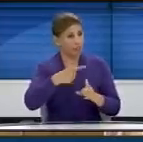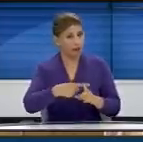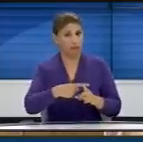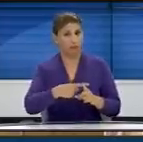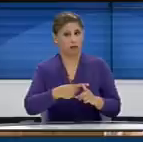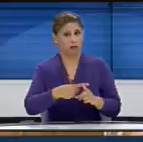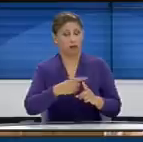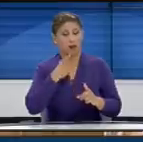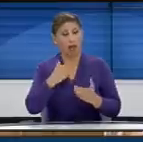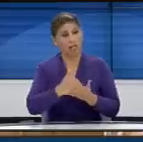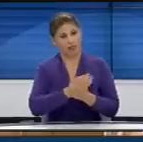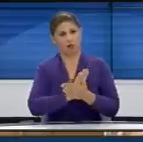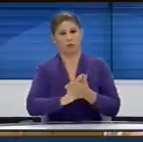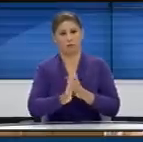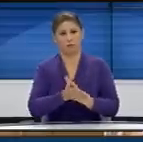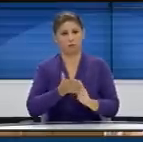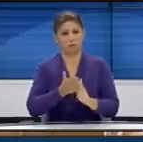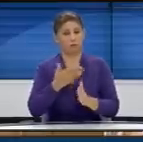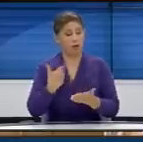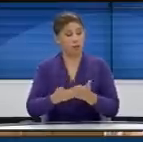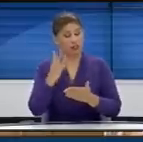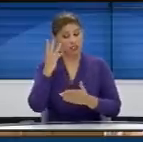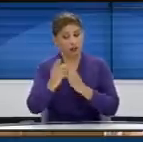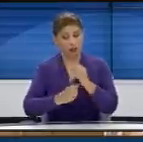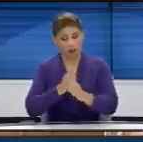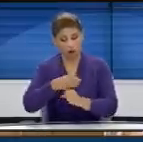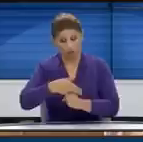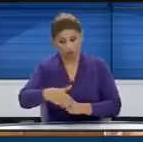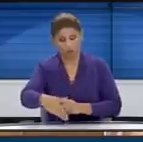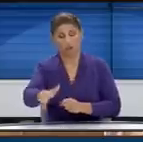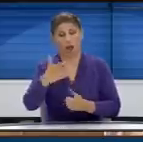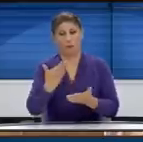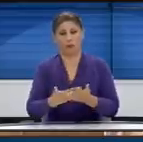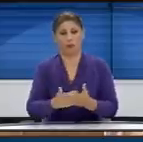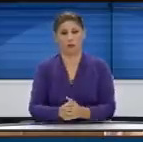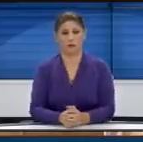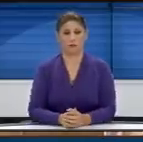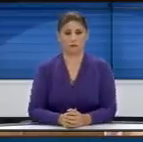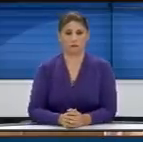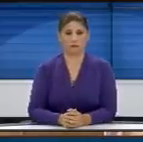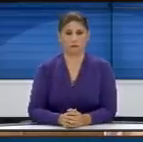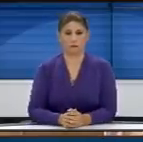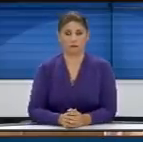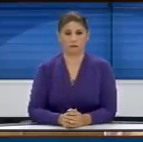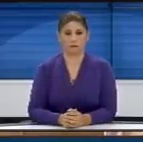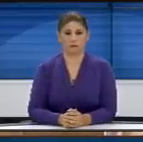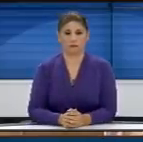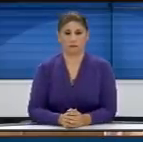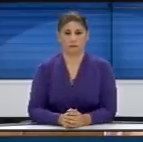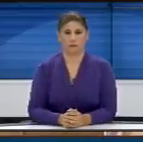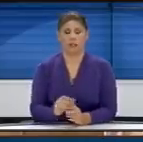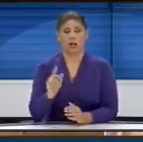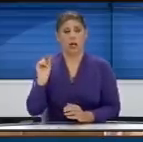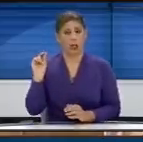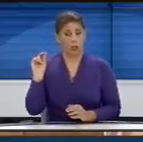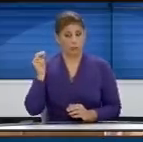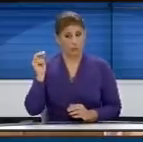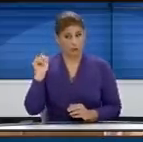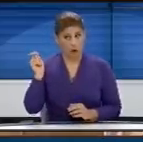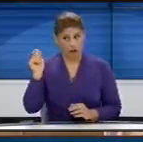Είχα απόλυτο άδικο. Το έχετε αποδείξει 3 χρόνια τώρα. Και μάλιστα μίλησα για πολιτικό σας πολιτισμό, παρά το γεγονός ότι από